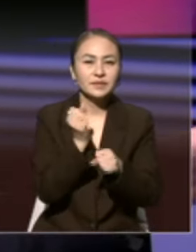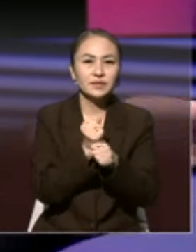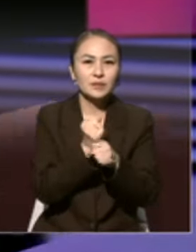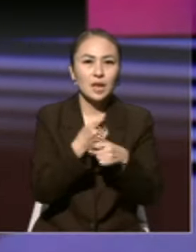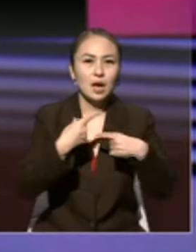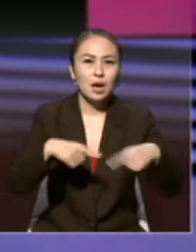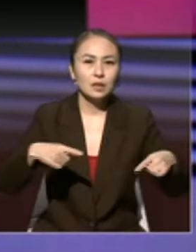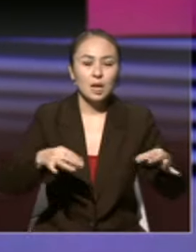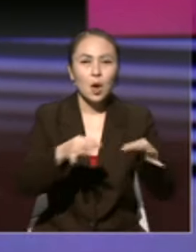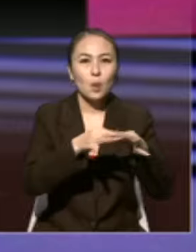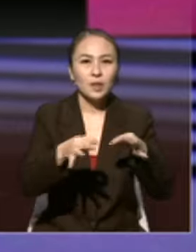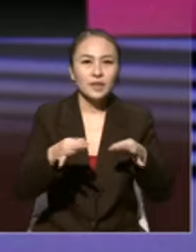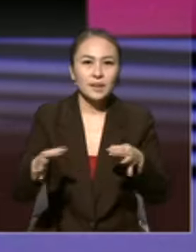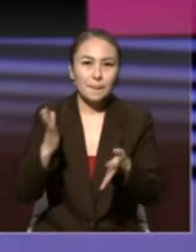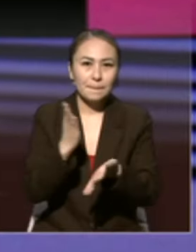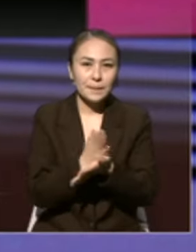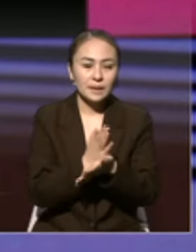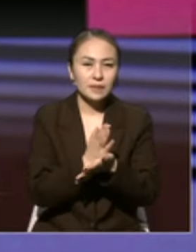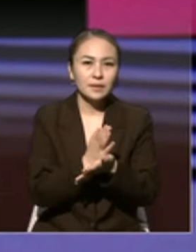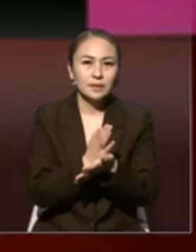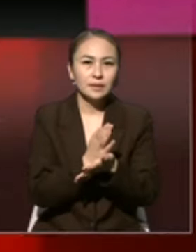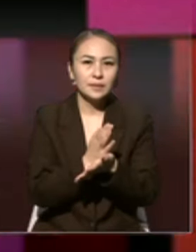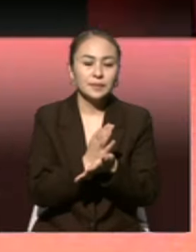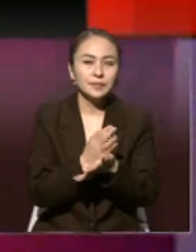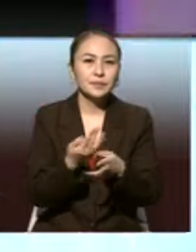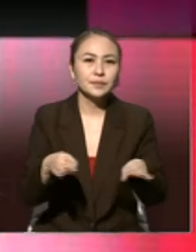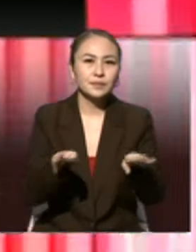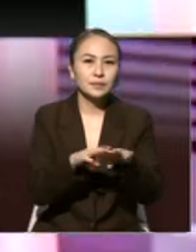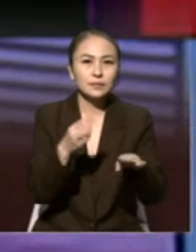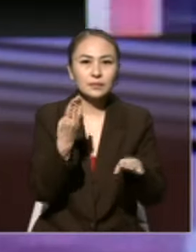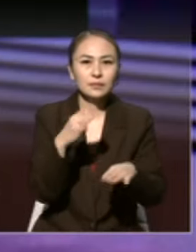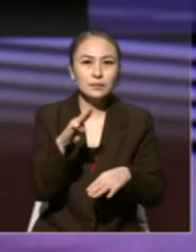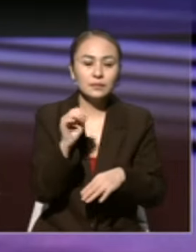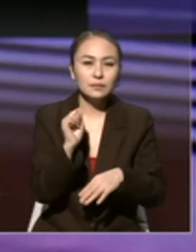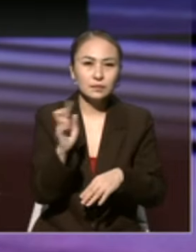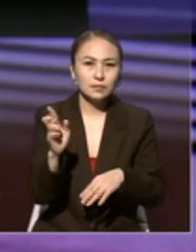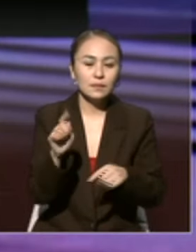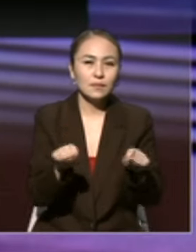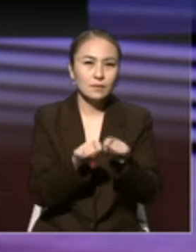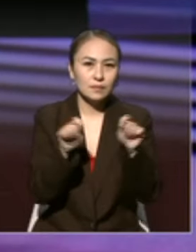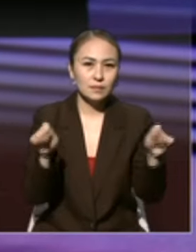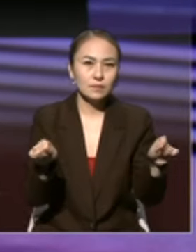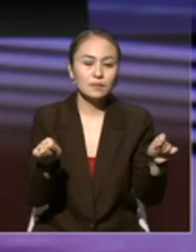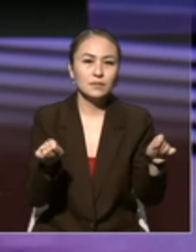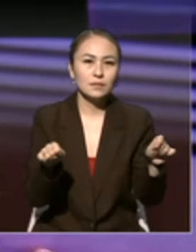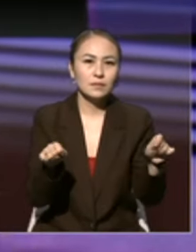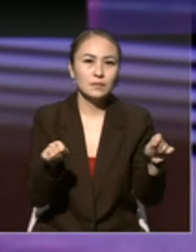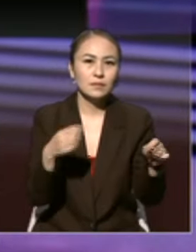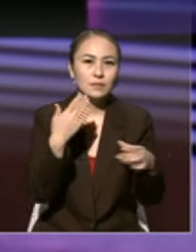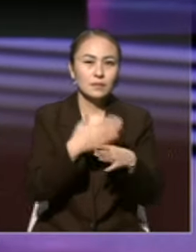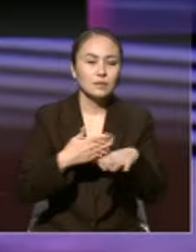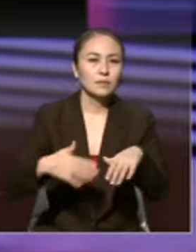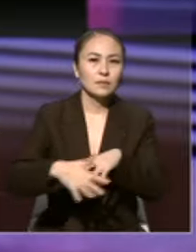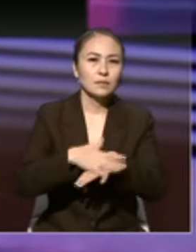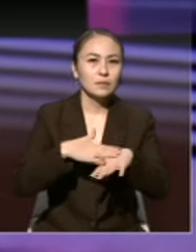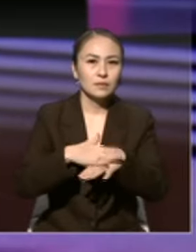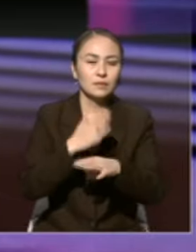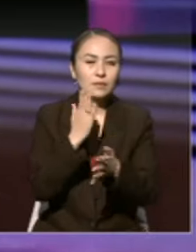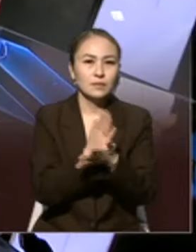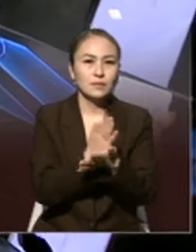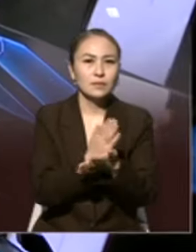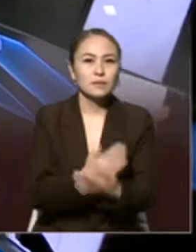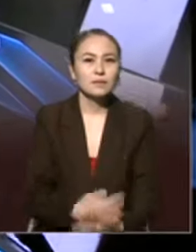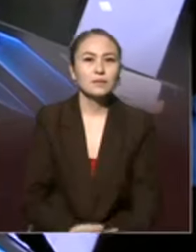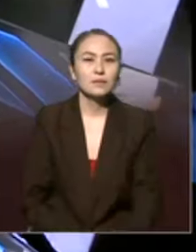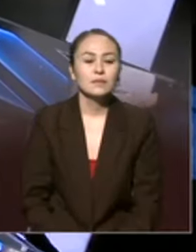әр түрлі аумақтарда бар. Сол достық үйлерде осында штабтар ашылып, яғни халық қазір осы көмектерді алып келе